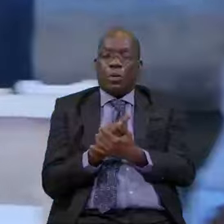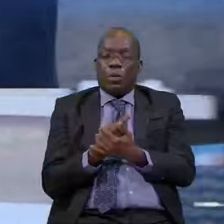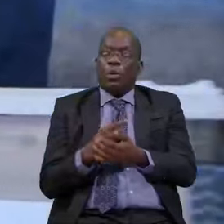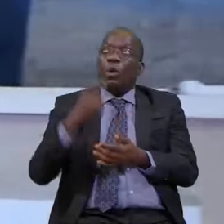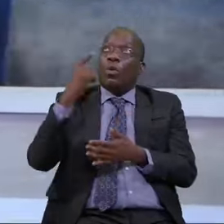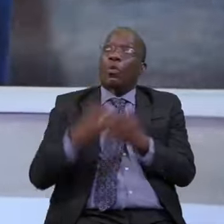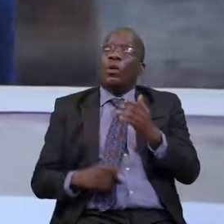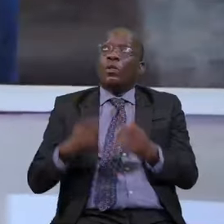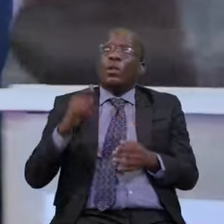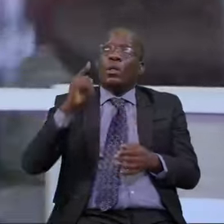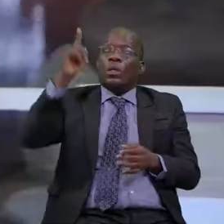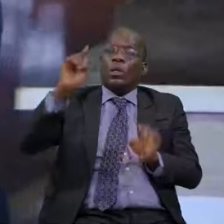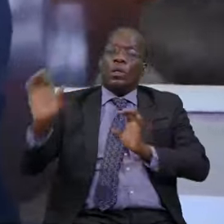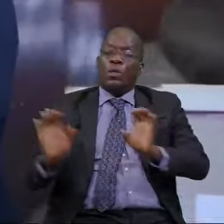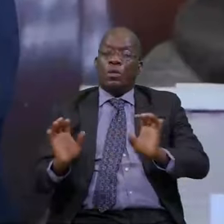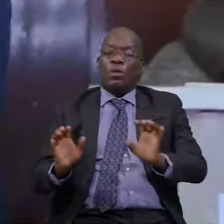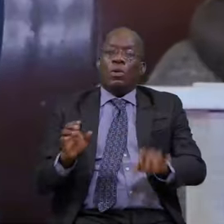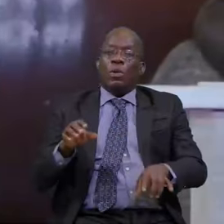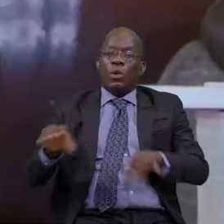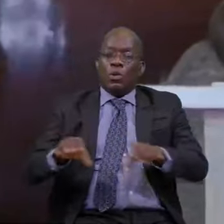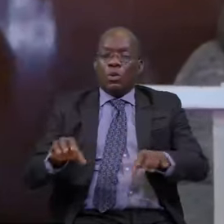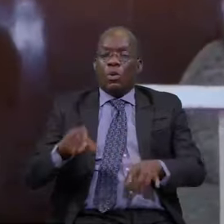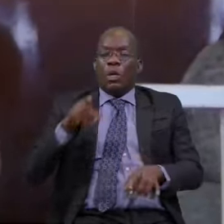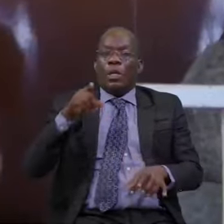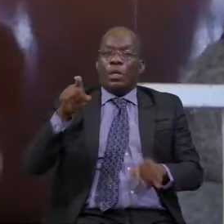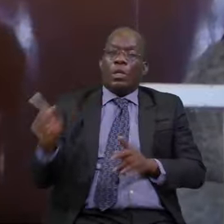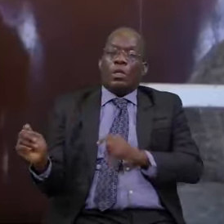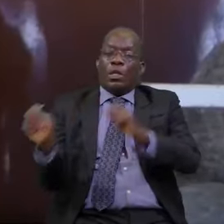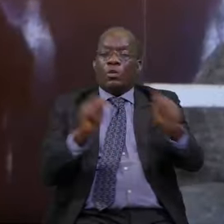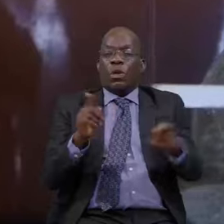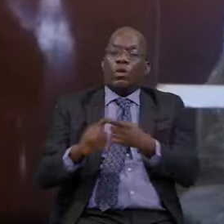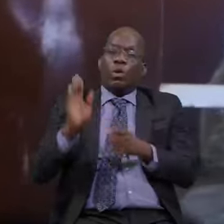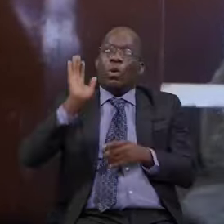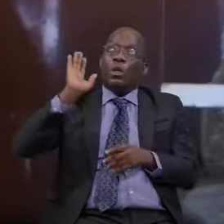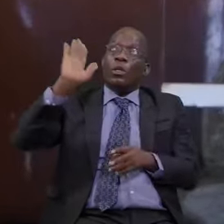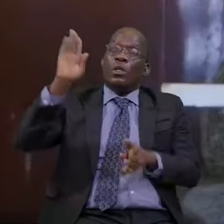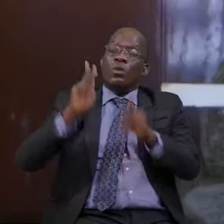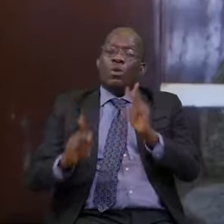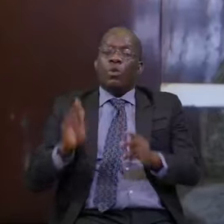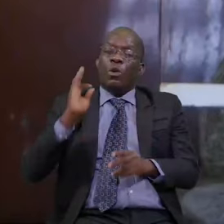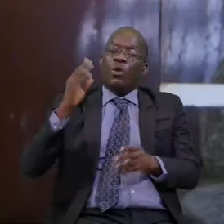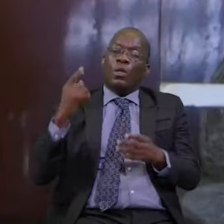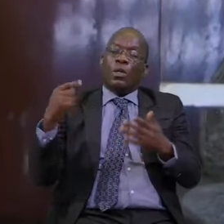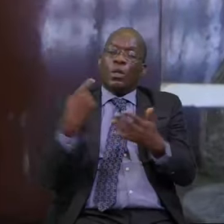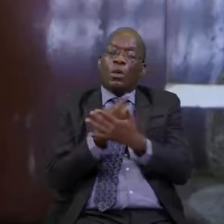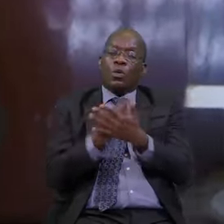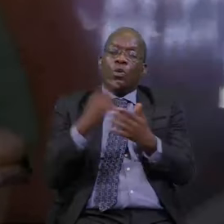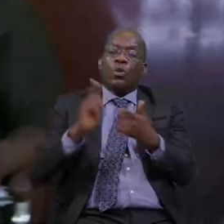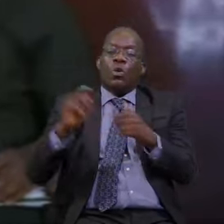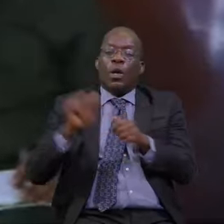qu'il faisait, maintenant il le transfère à son peuple et prêchez la bonne nouvelle à toute la création.